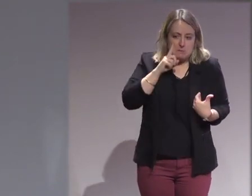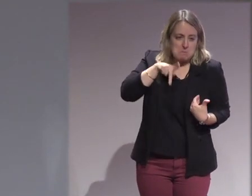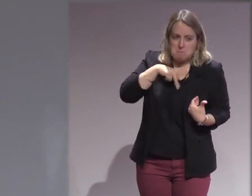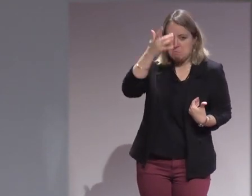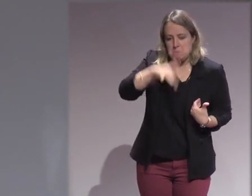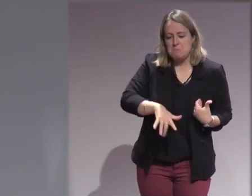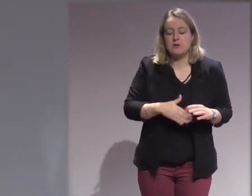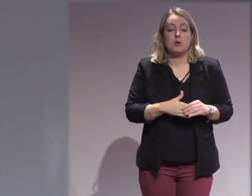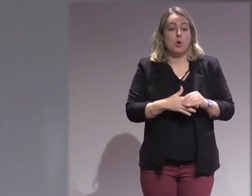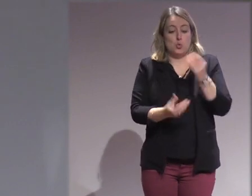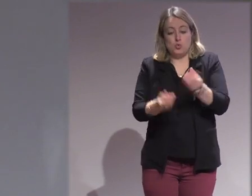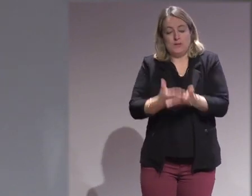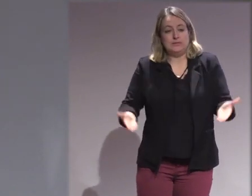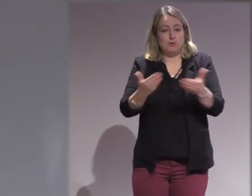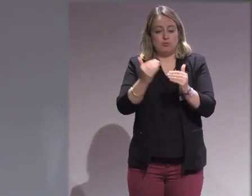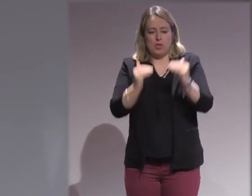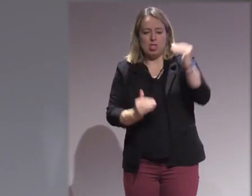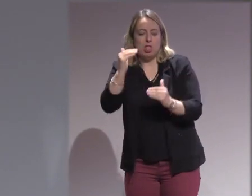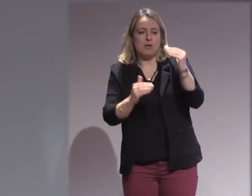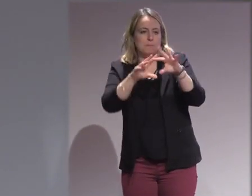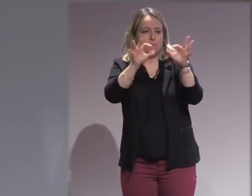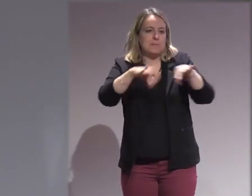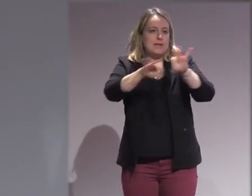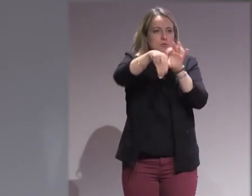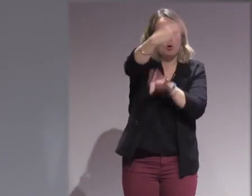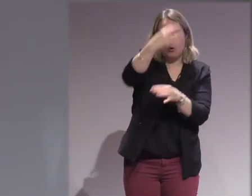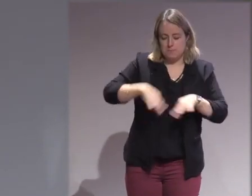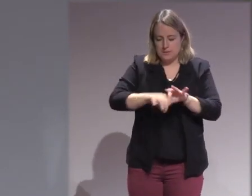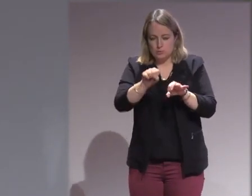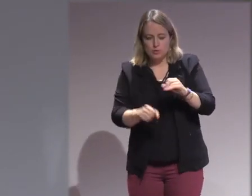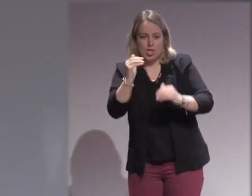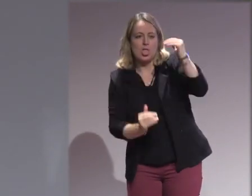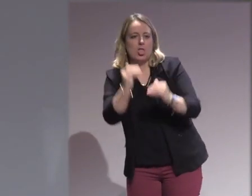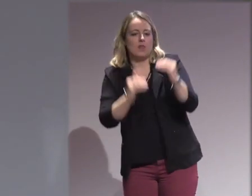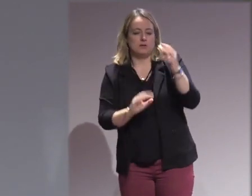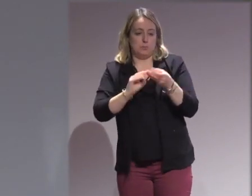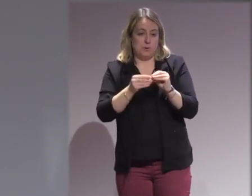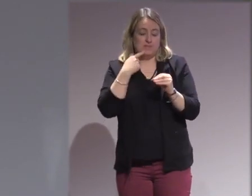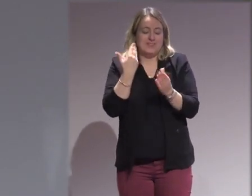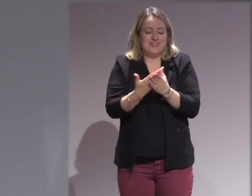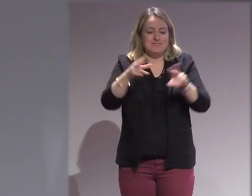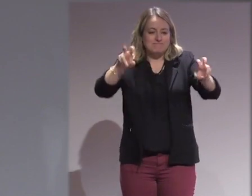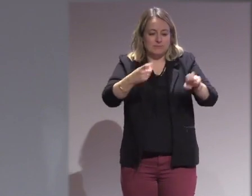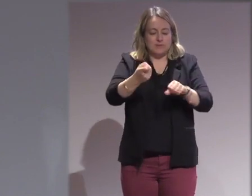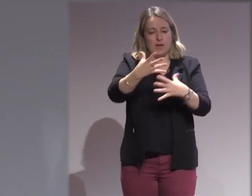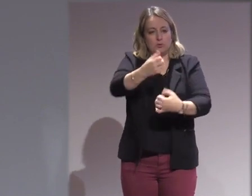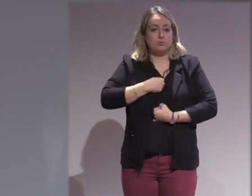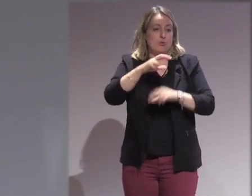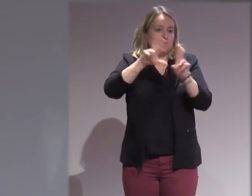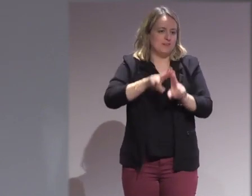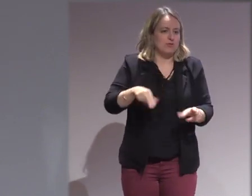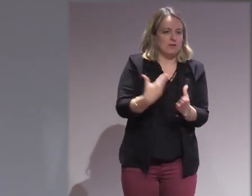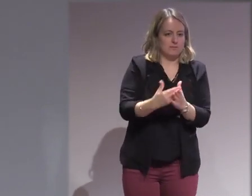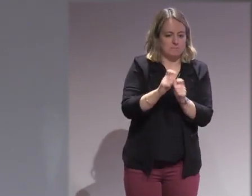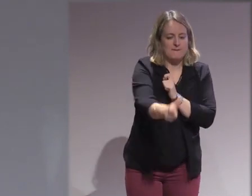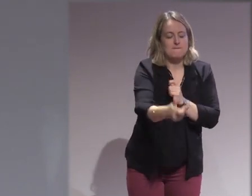rapports inégaux entre les pays du Nord et les pays du Sud et qui président à ce qu'on appelle l'adoption internationale, les déplacements d'enfants